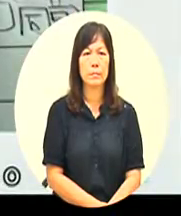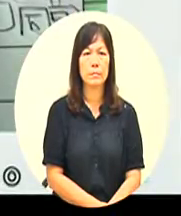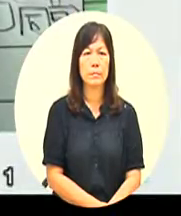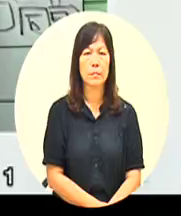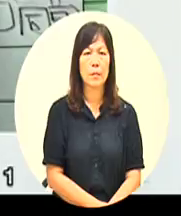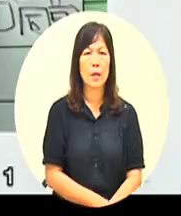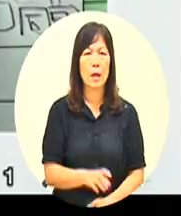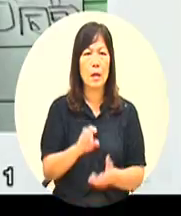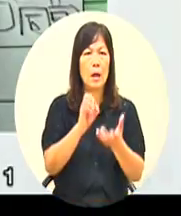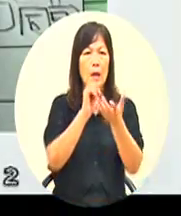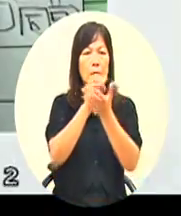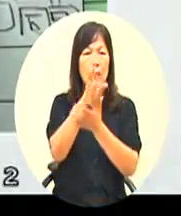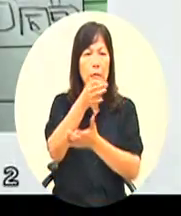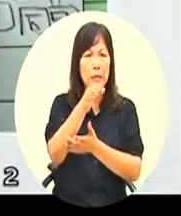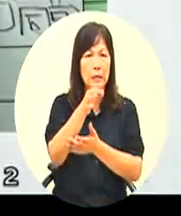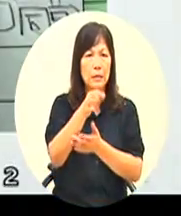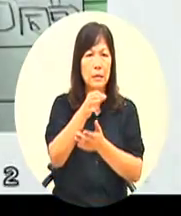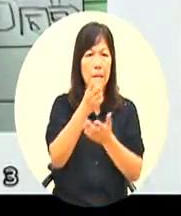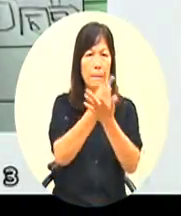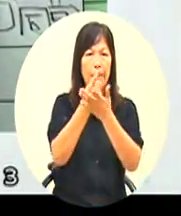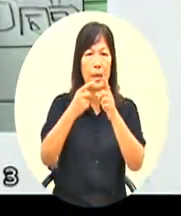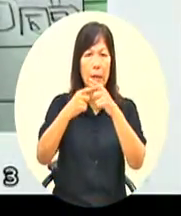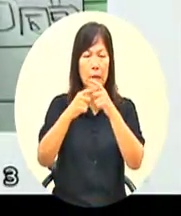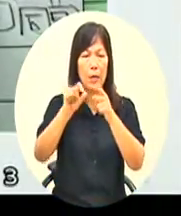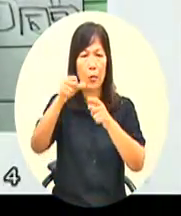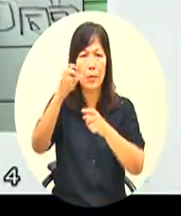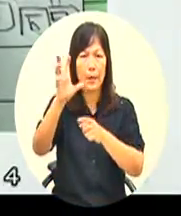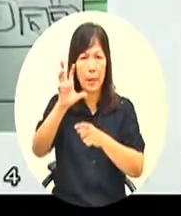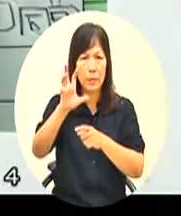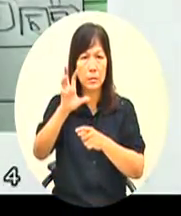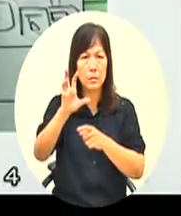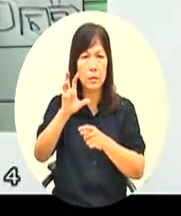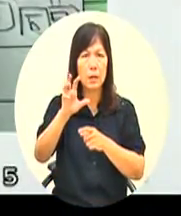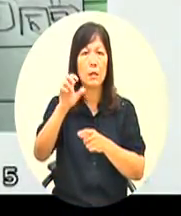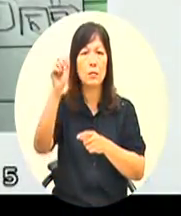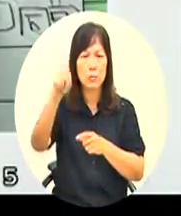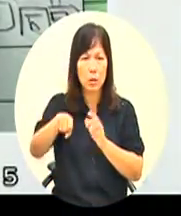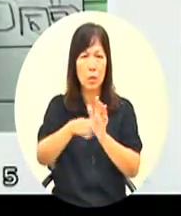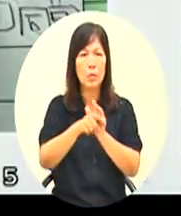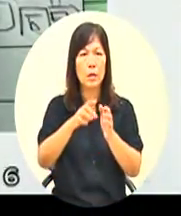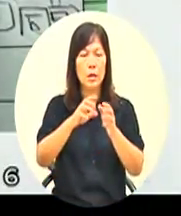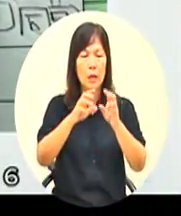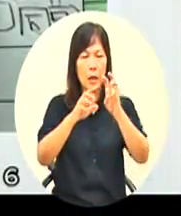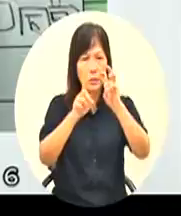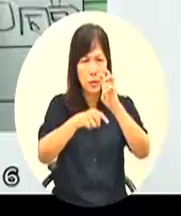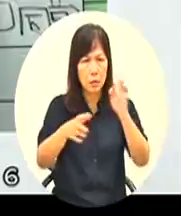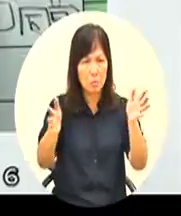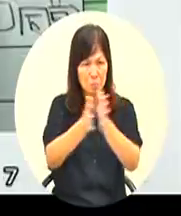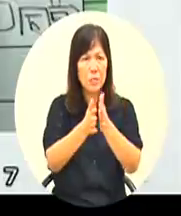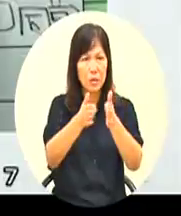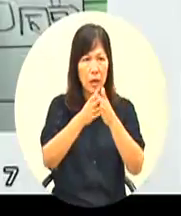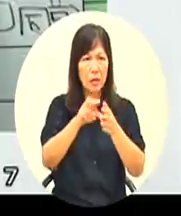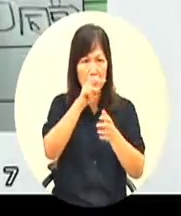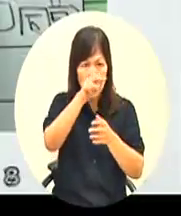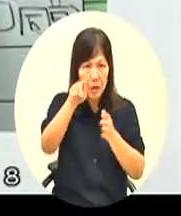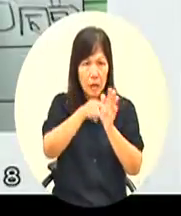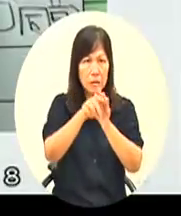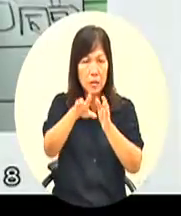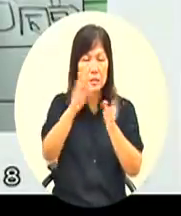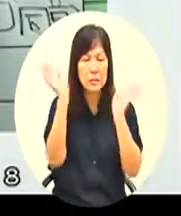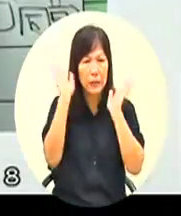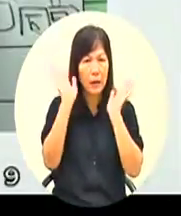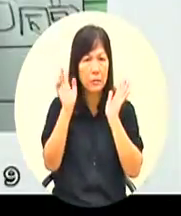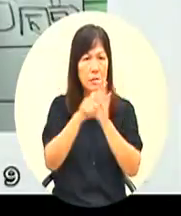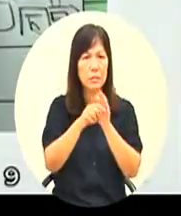单枪会用每人580元同意一剂要30人，你只看到这样，这是小朋友的一